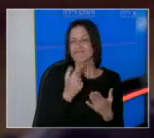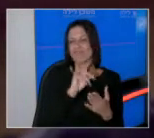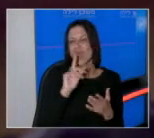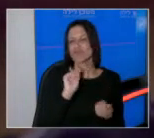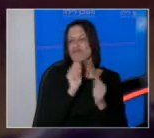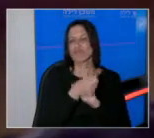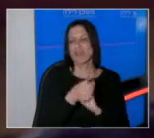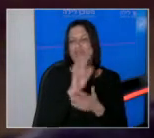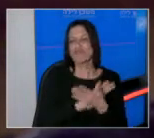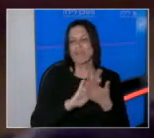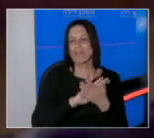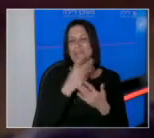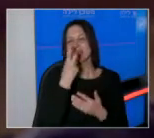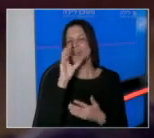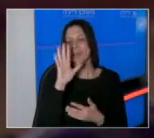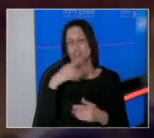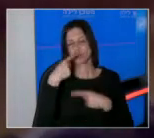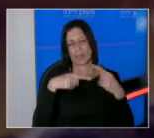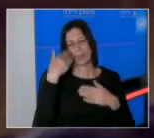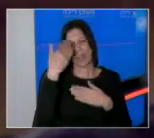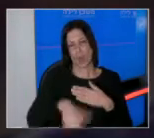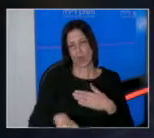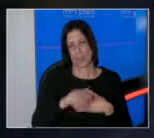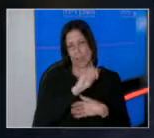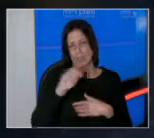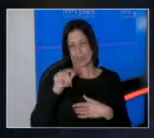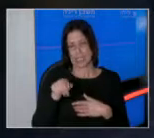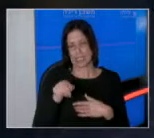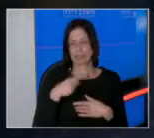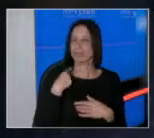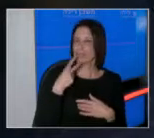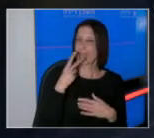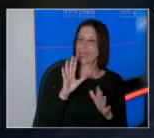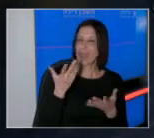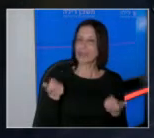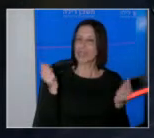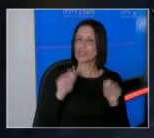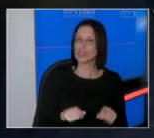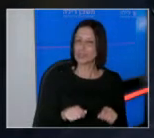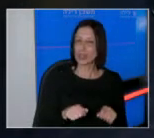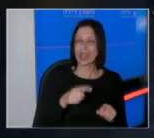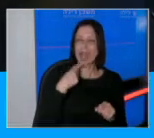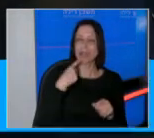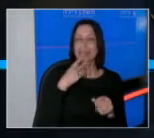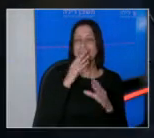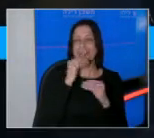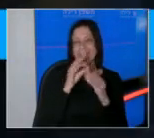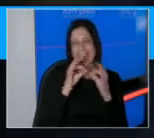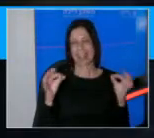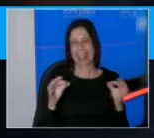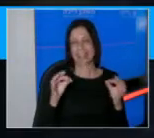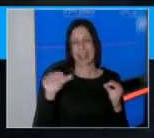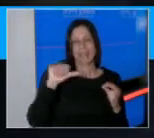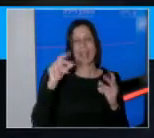השתנה ב-25 שנים האחרונות בעניין הזה. זה ממש נראה כאילו אתה סוגר מעגל, התחלת במים עומדים, והנה אנחנו מסיימים